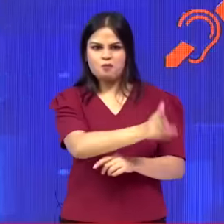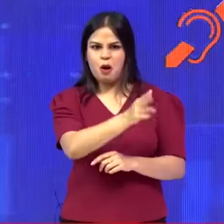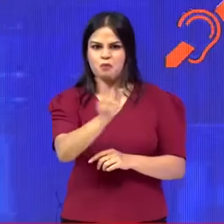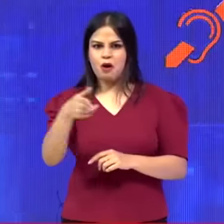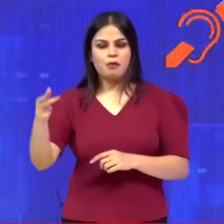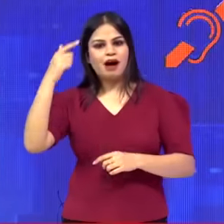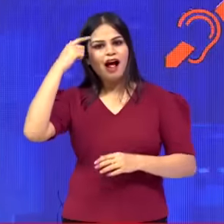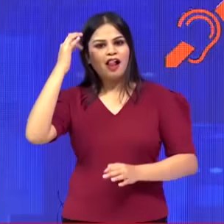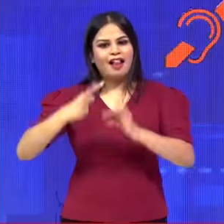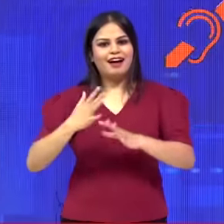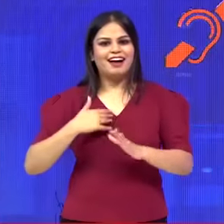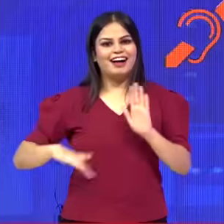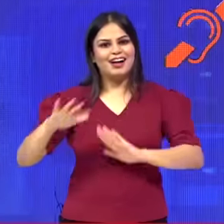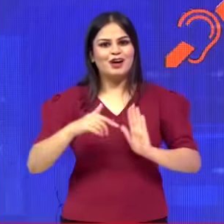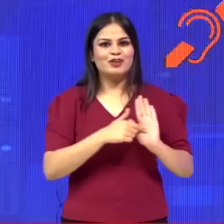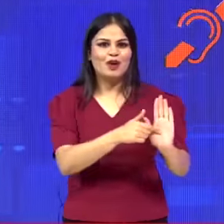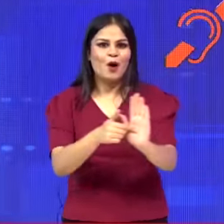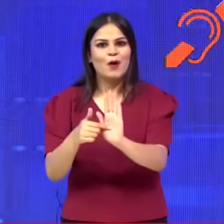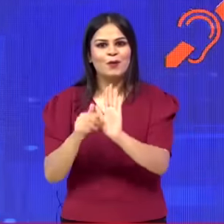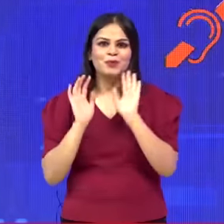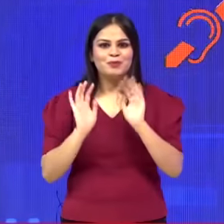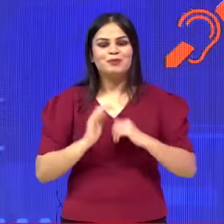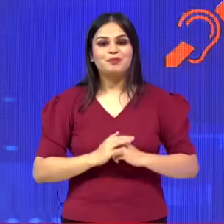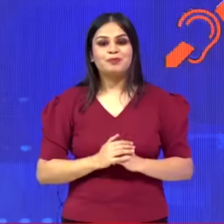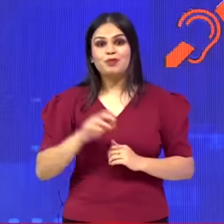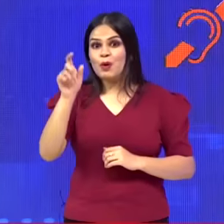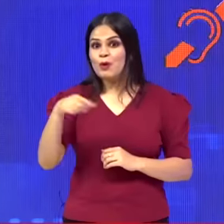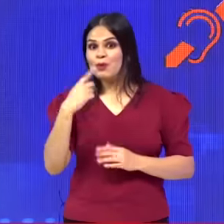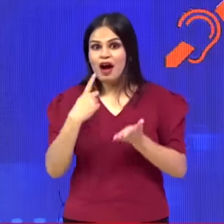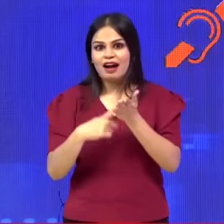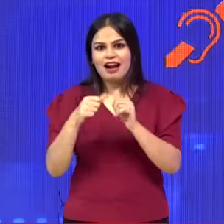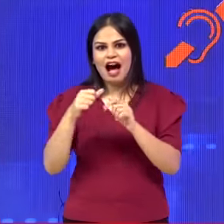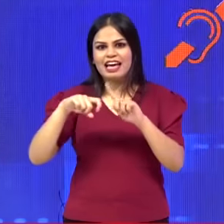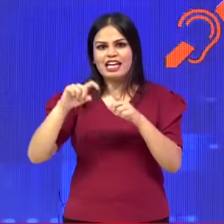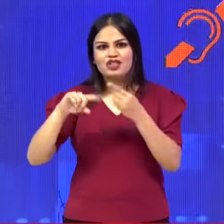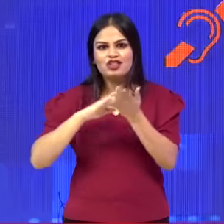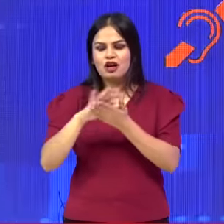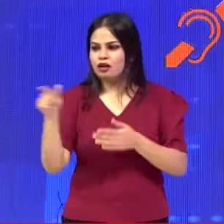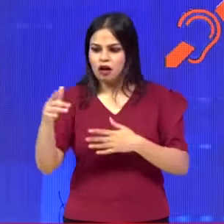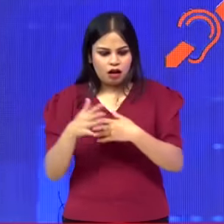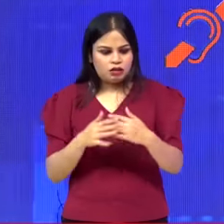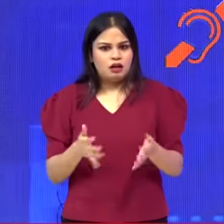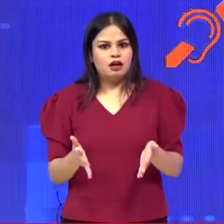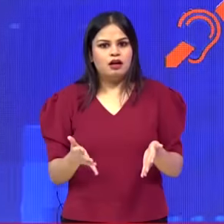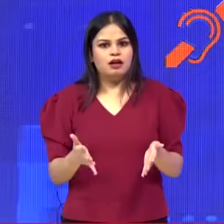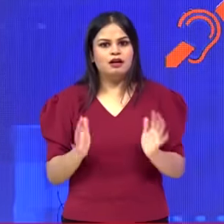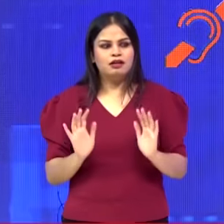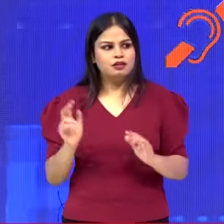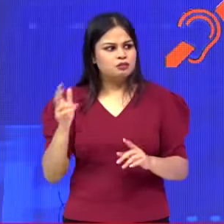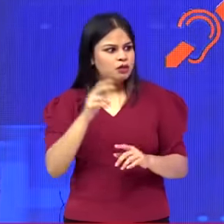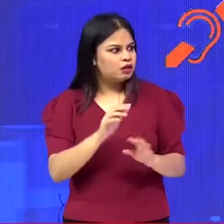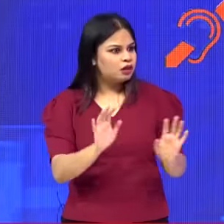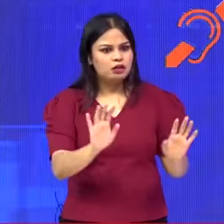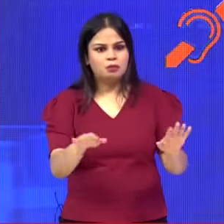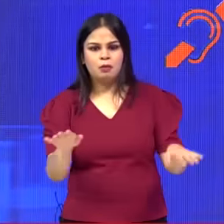जोन के अंदर सब। राकेश जी एकदम हाथ कांपने लगे, राकेश जी के ऐसा कोई नहीं उठेगा, बोलो ऐसा